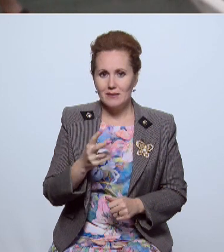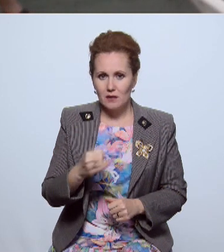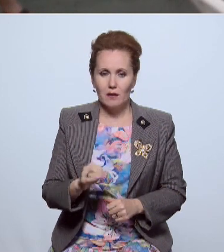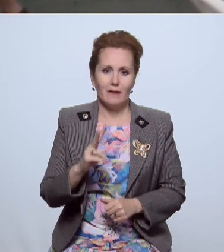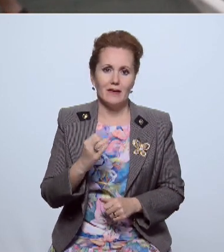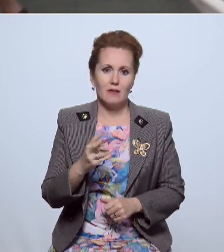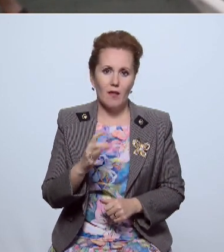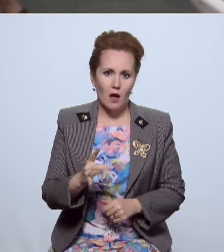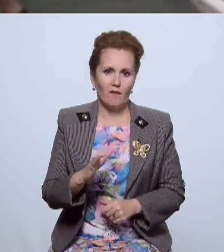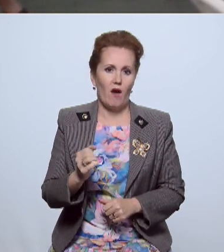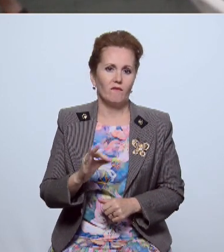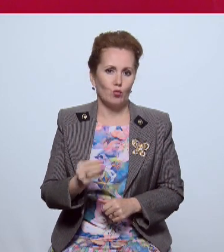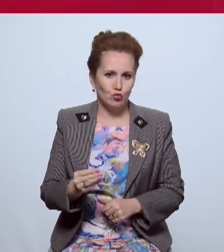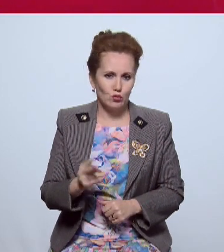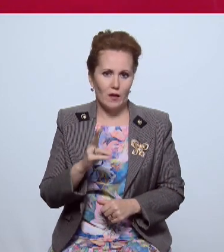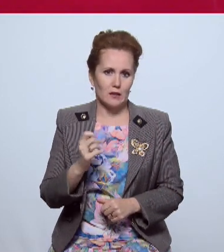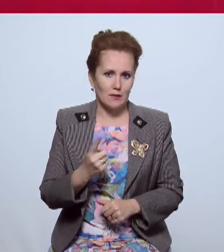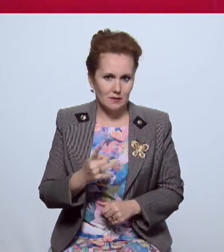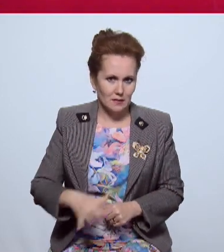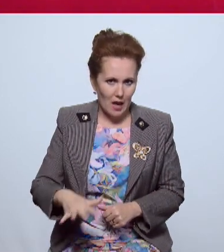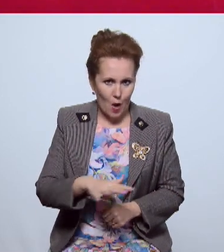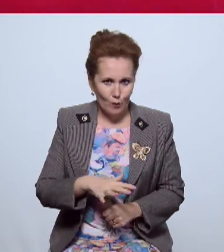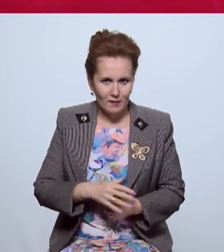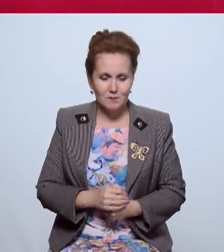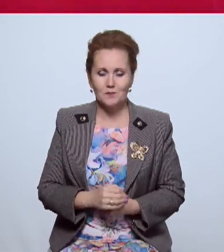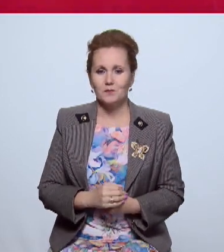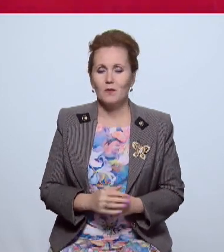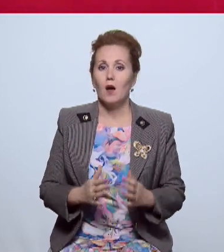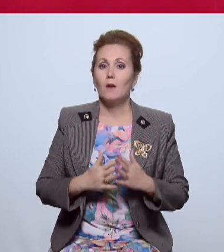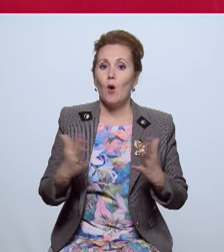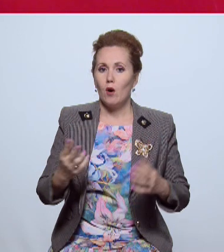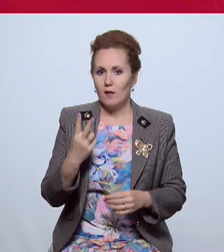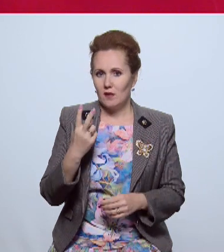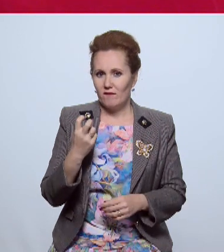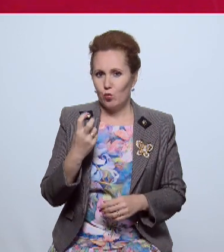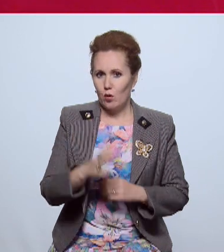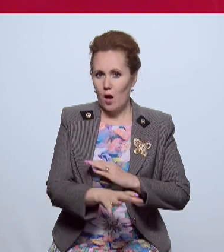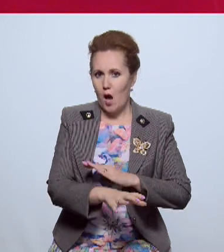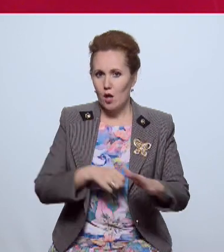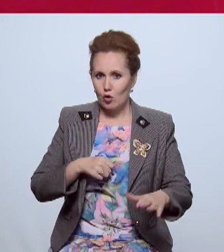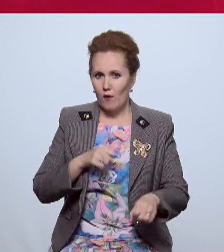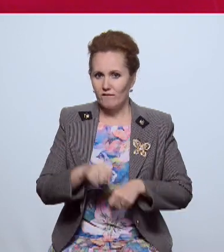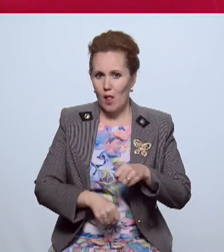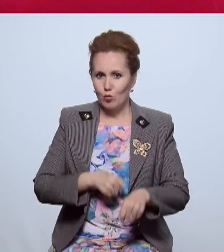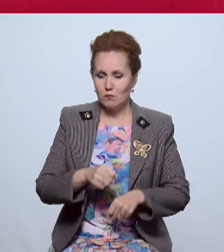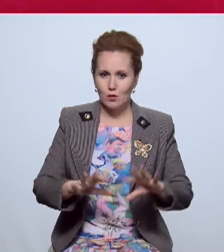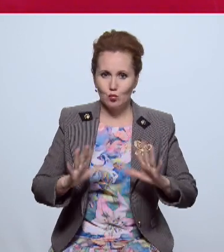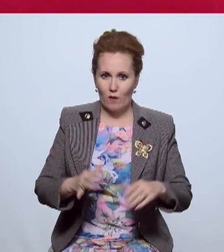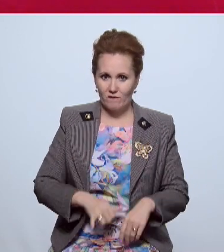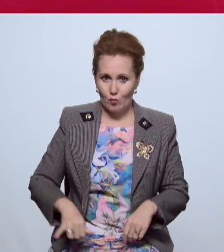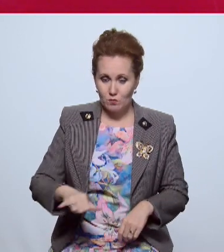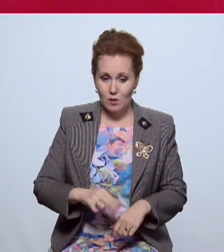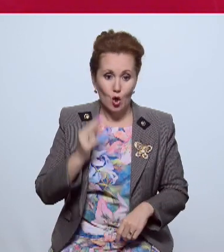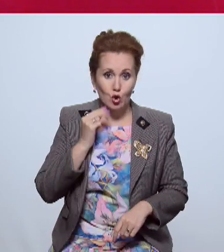и Кесский районы. Более 200 краж велосипедов с начала года произошло в Удмуртии. По количеству